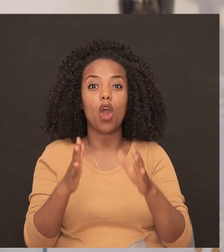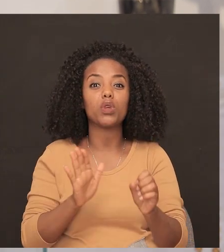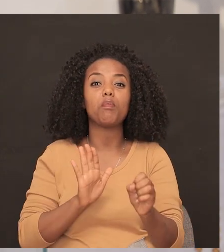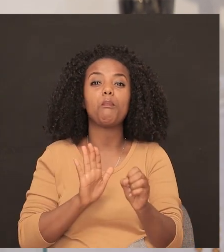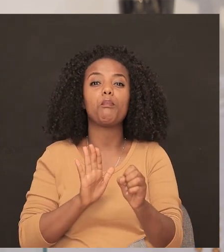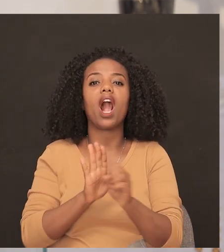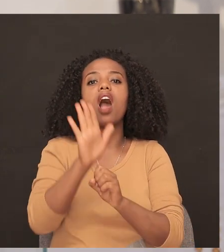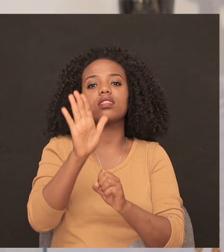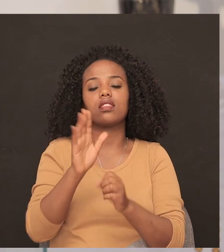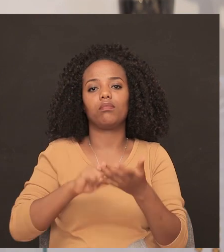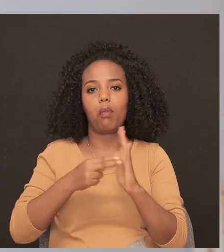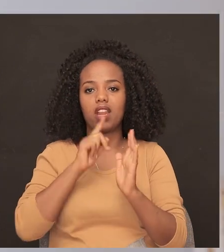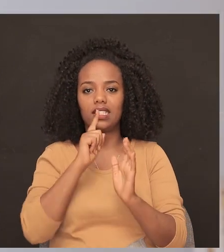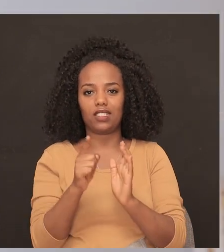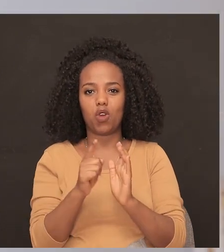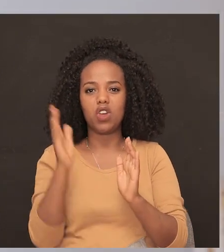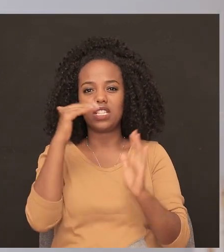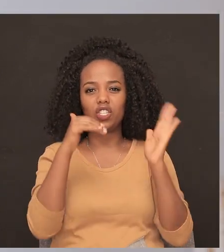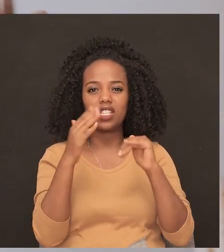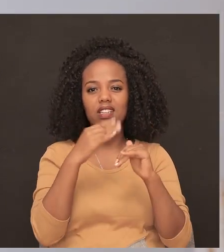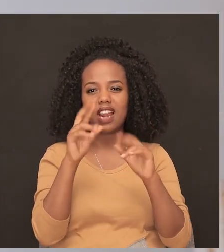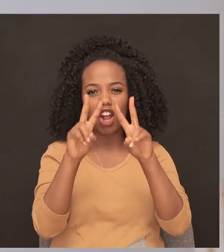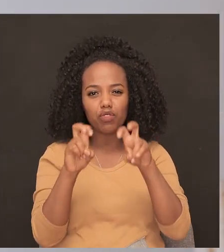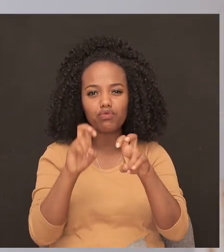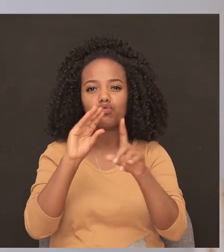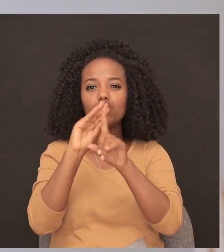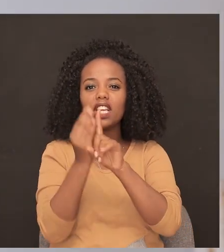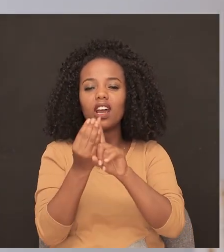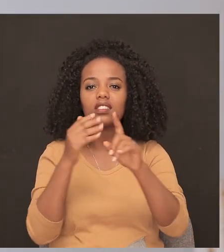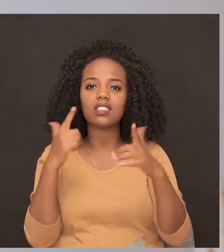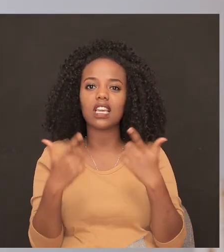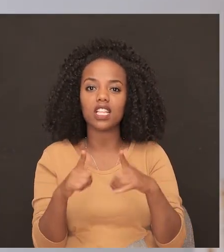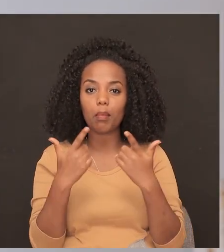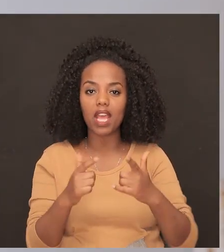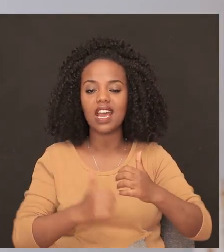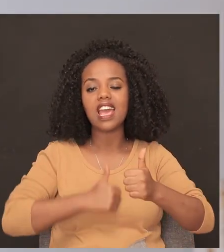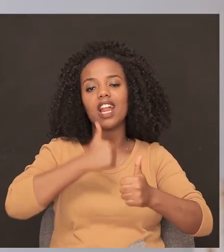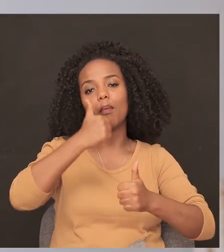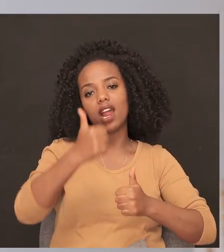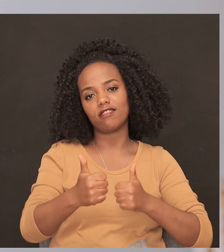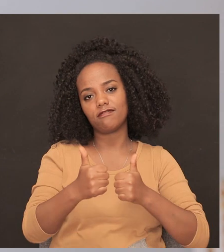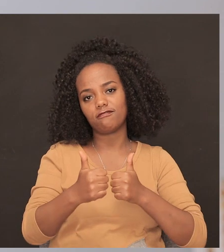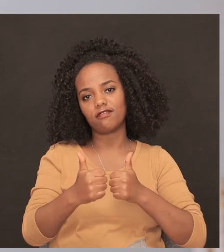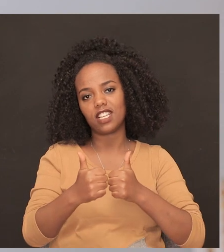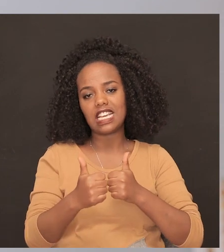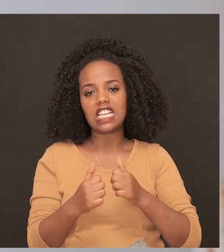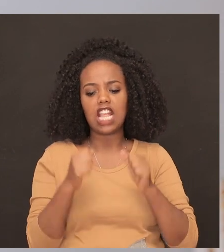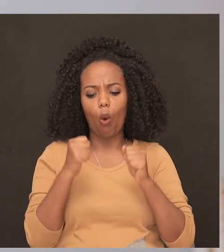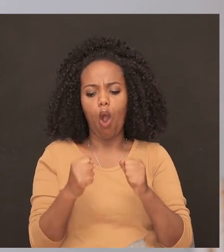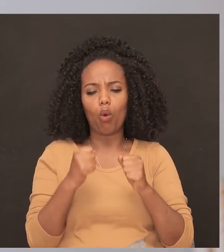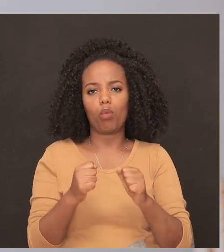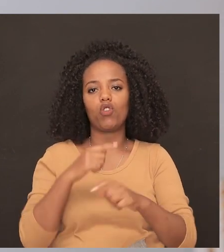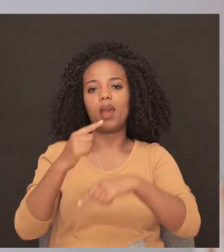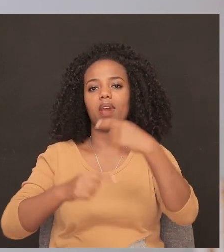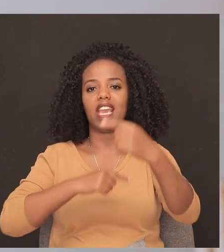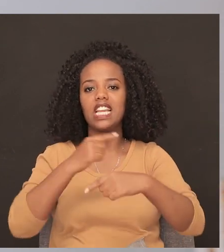ብቃት ማለት ነው። ችግርና ክፉ ሁኔታ ሲገጥመን ለማለፍ ተቋቁሞ